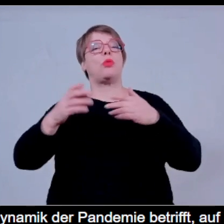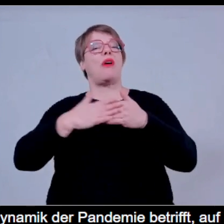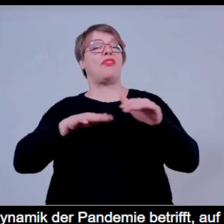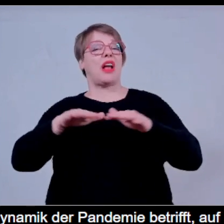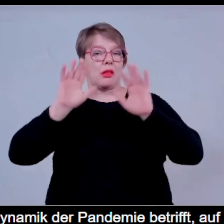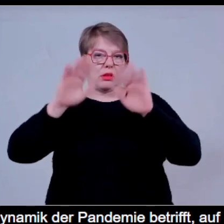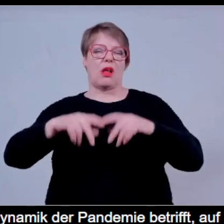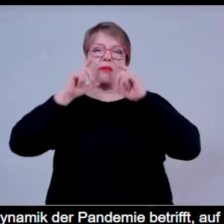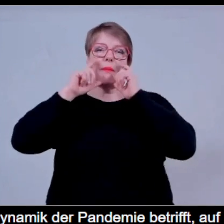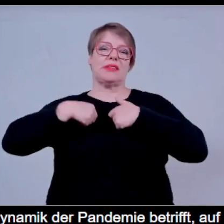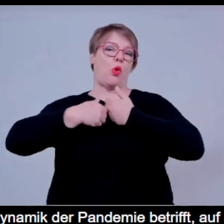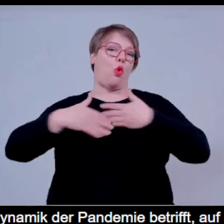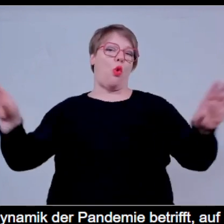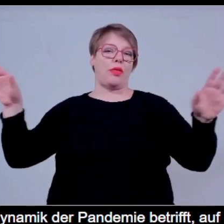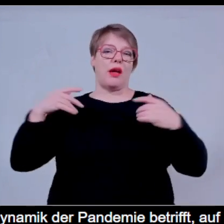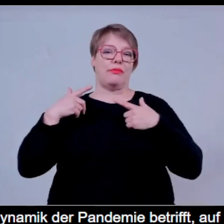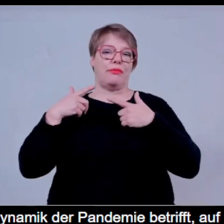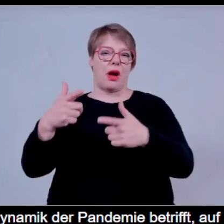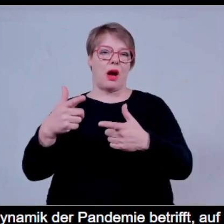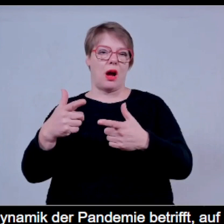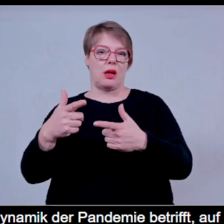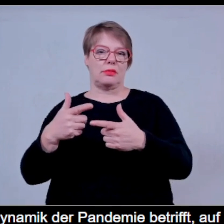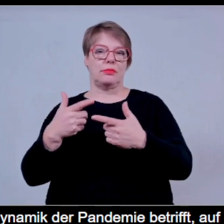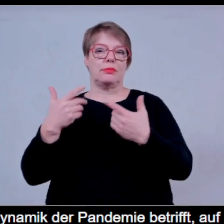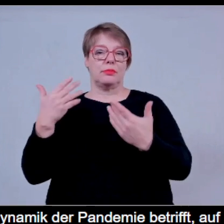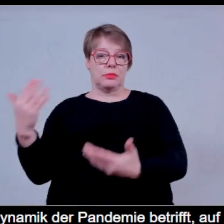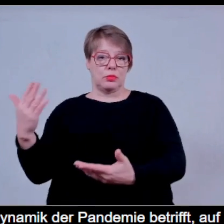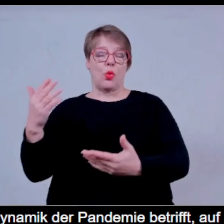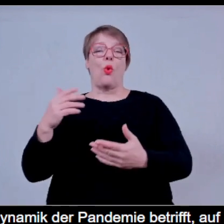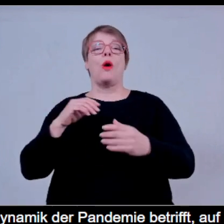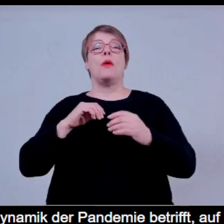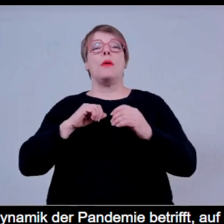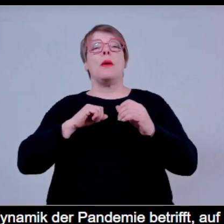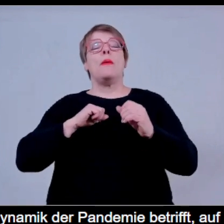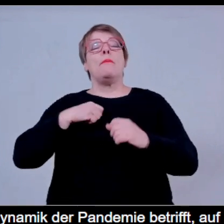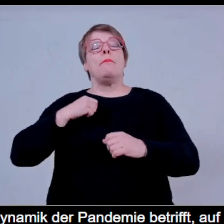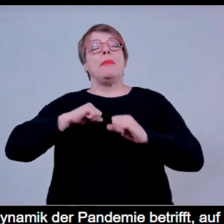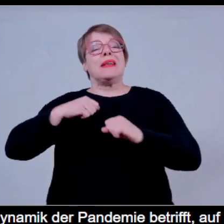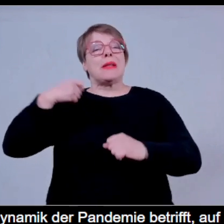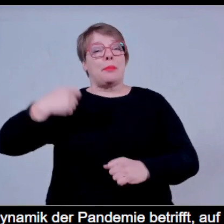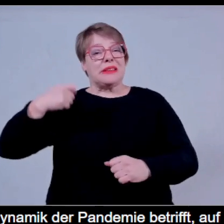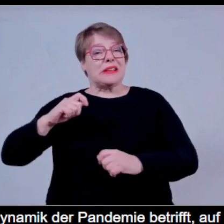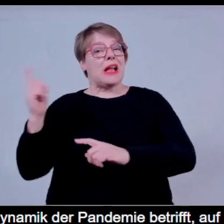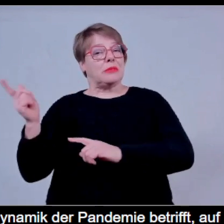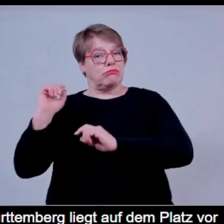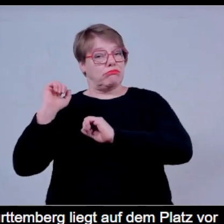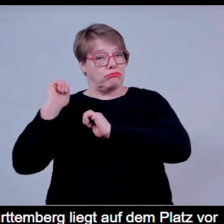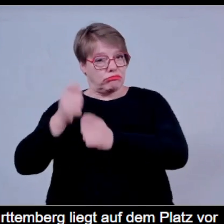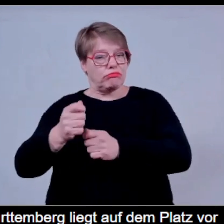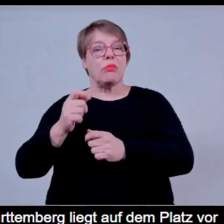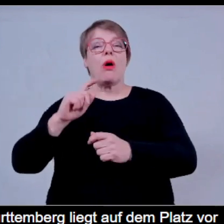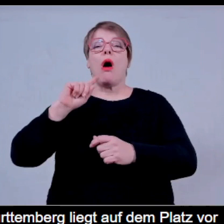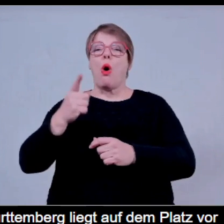Das sind in erster Linie epidemiologische, medizinische Aspekte, aber natürlich auch juristische und insgesamt muss eben eine